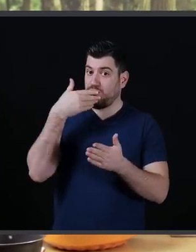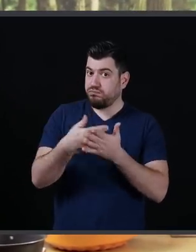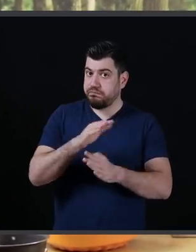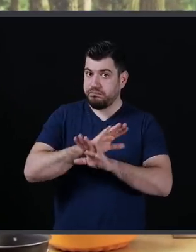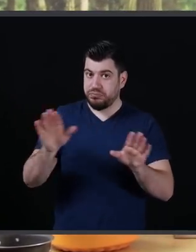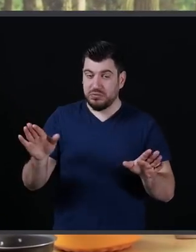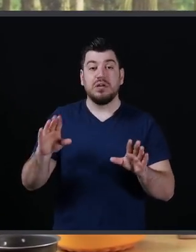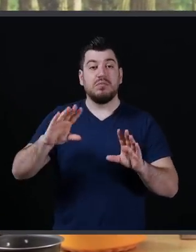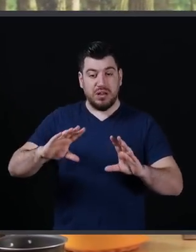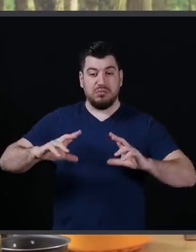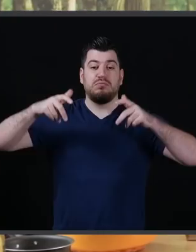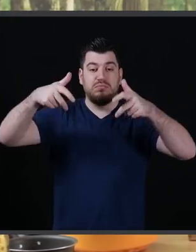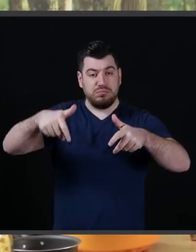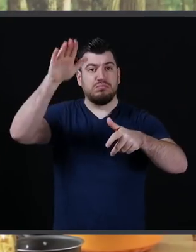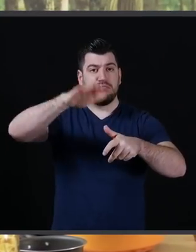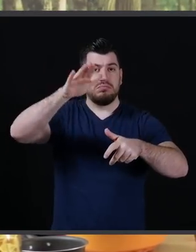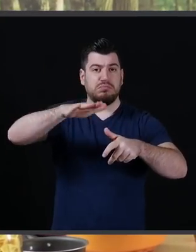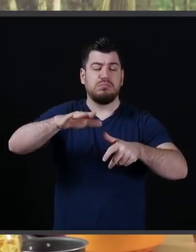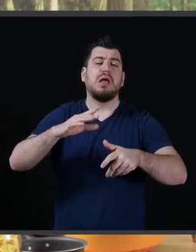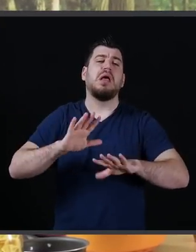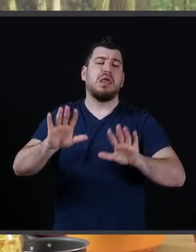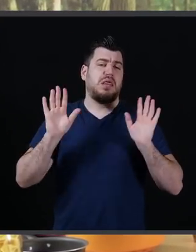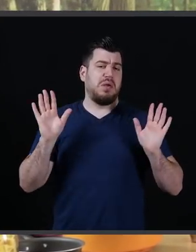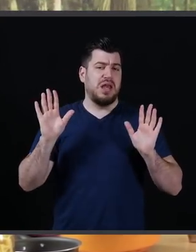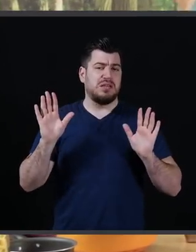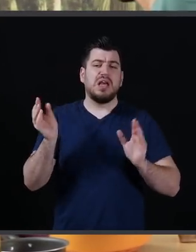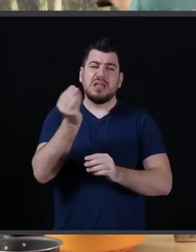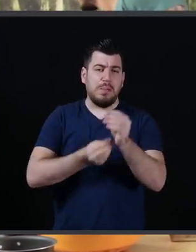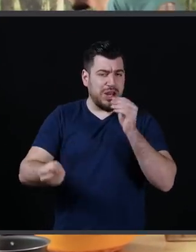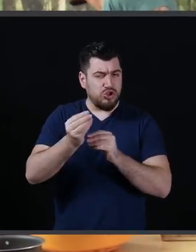Δεν πειράζει Το περισσότερο έχει σπάσει Πάει και αυτό